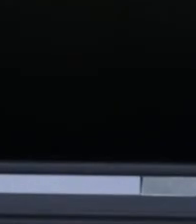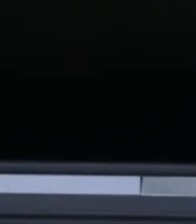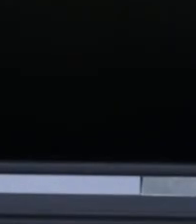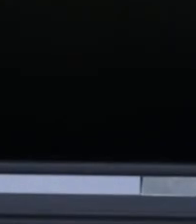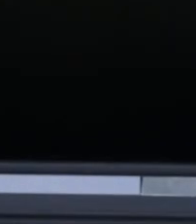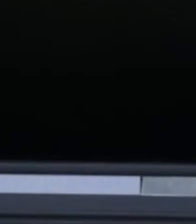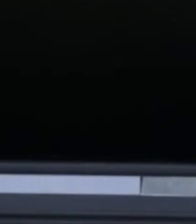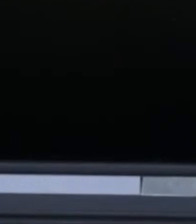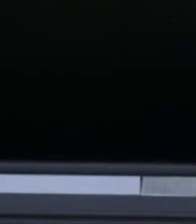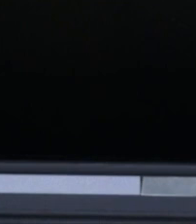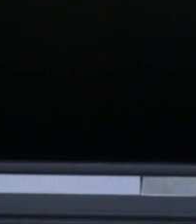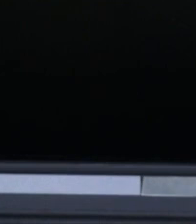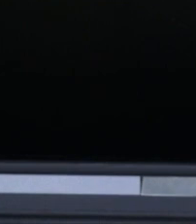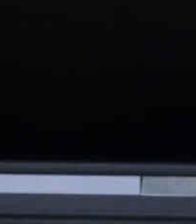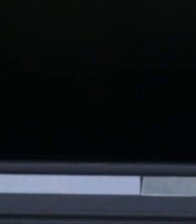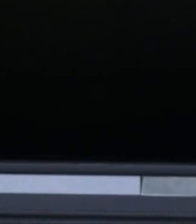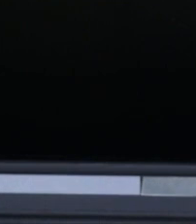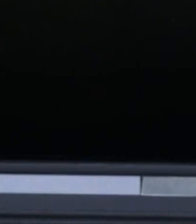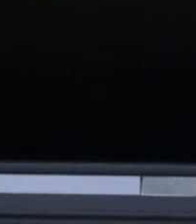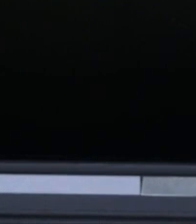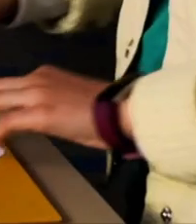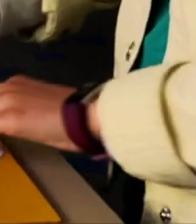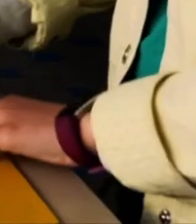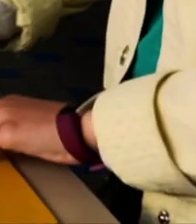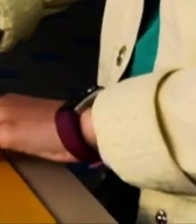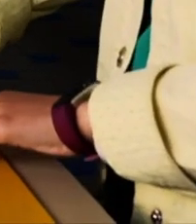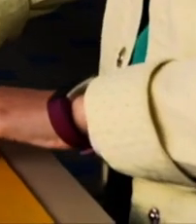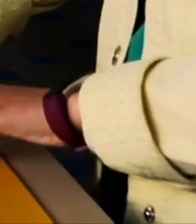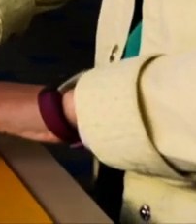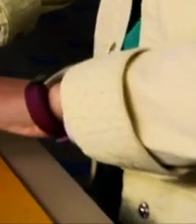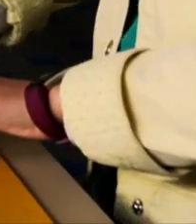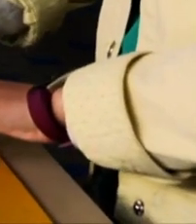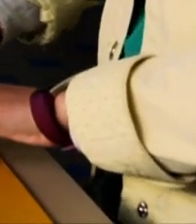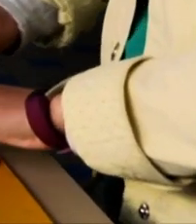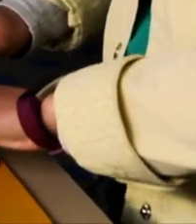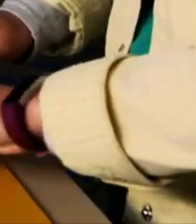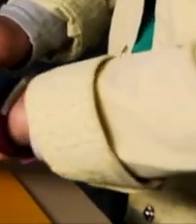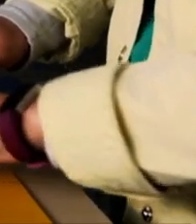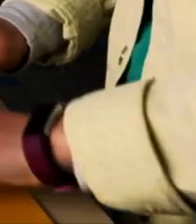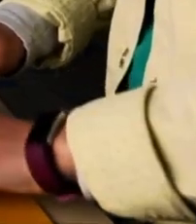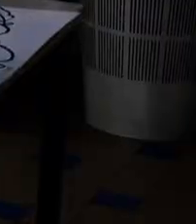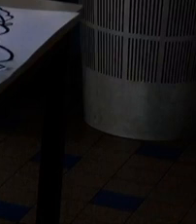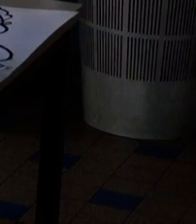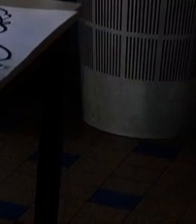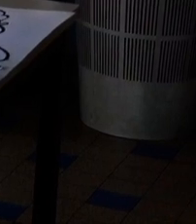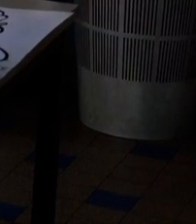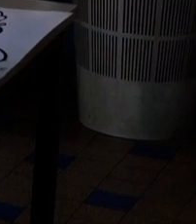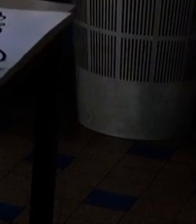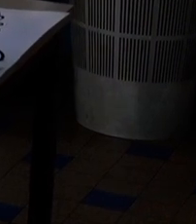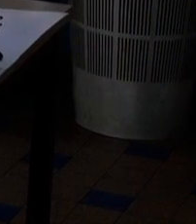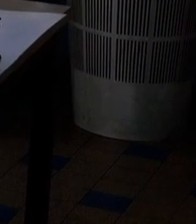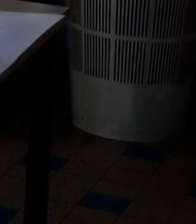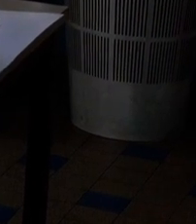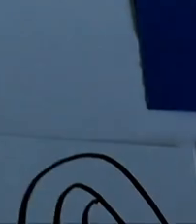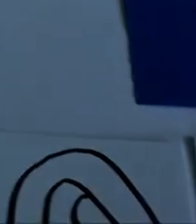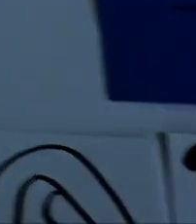sont interpellés sur une chose très importante, qui sont les cycles du sommeil. Ces enfants sont assez interloqués de voir que le sommeil est structuré